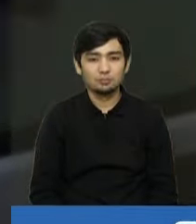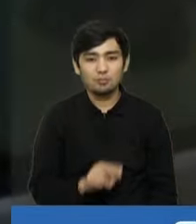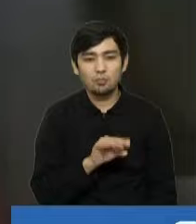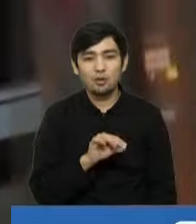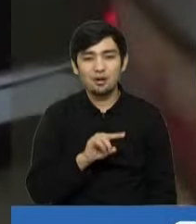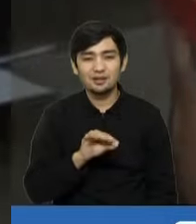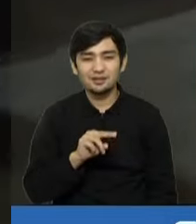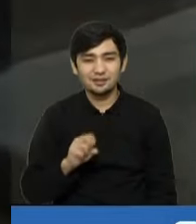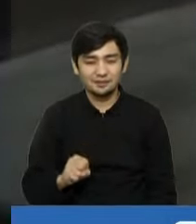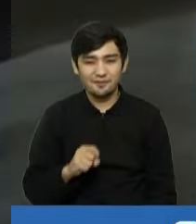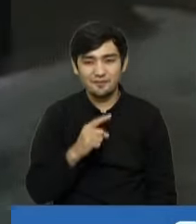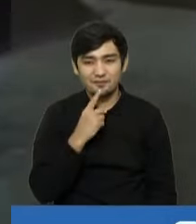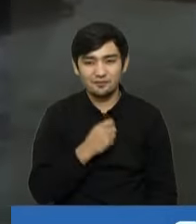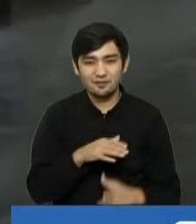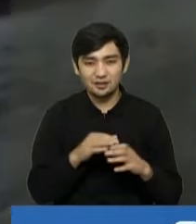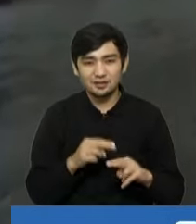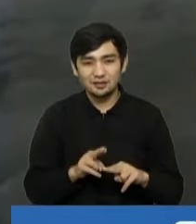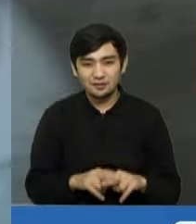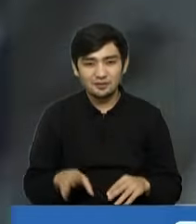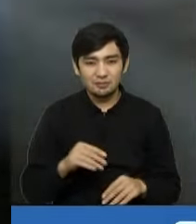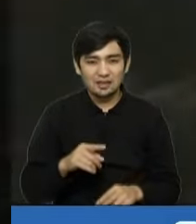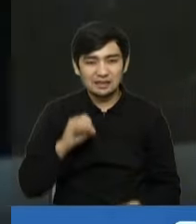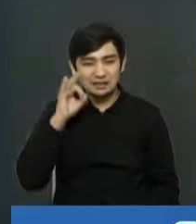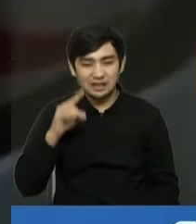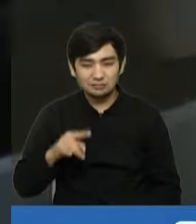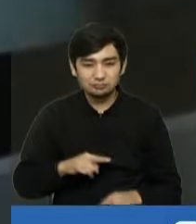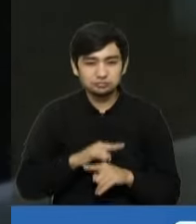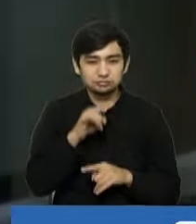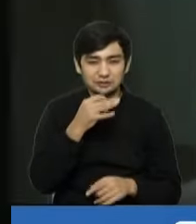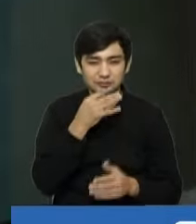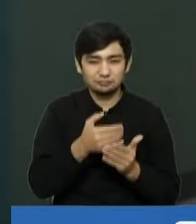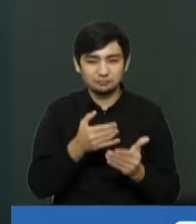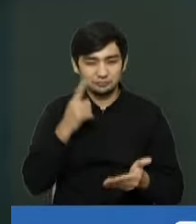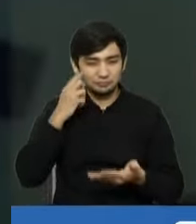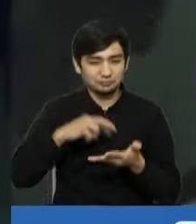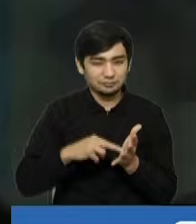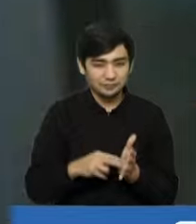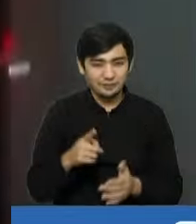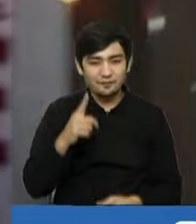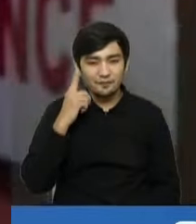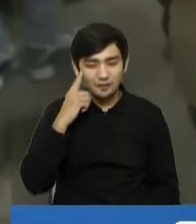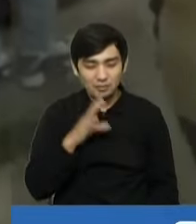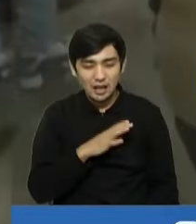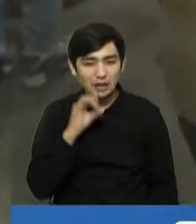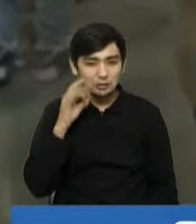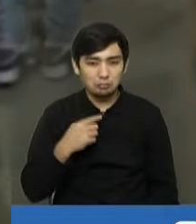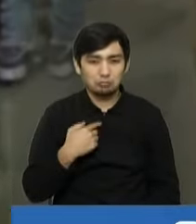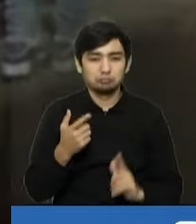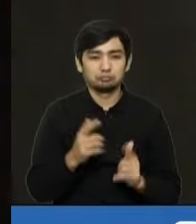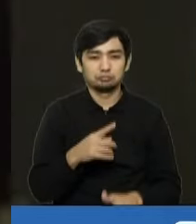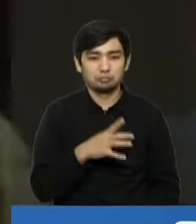Палестиналық шенеуніктер Израильдің бейбіт тұрғындарға жасаған шабуылы алдын ала жоспарланғанына сенімді, бірақ Израиль тарабы бұған